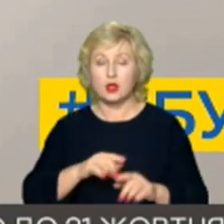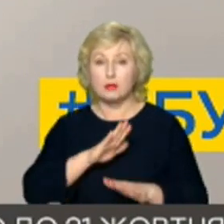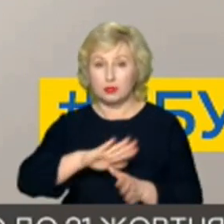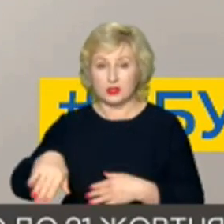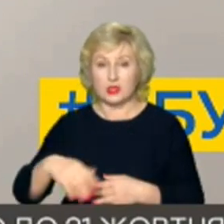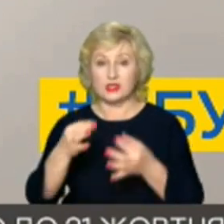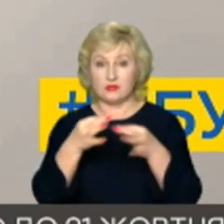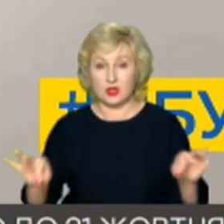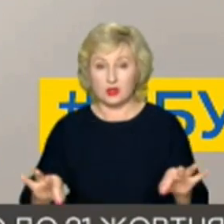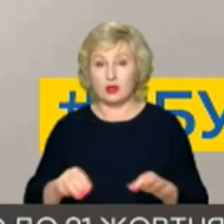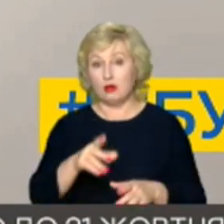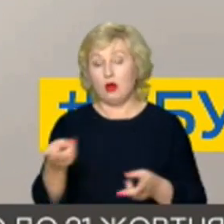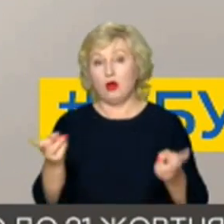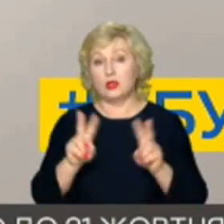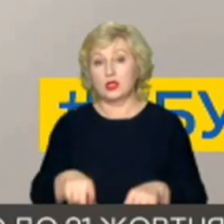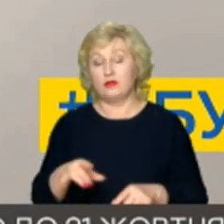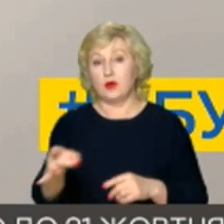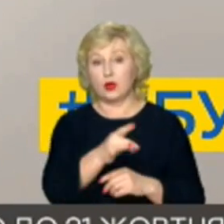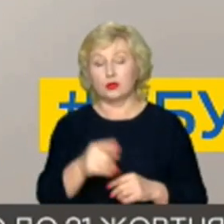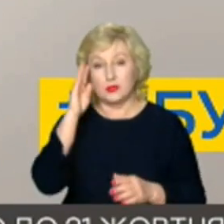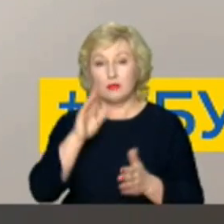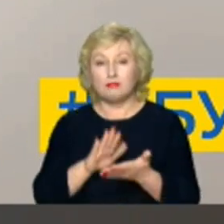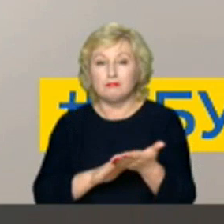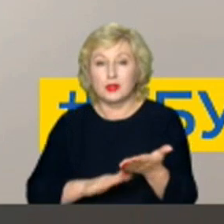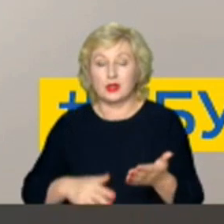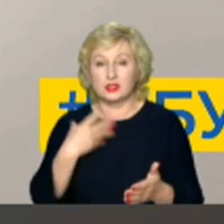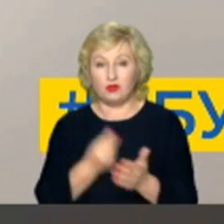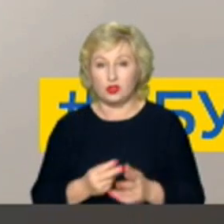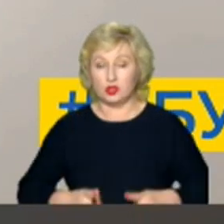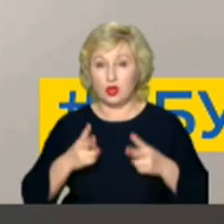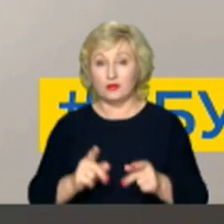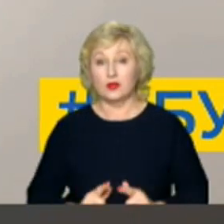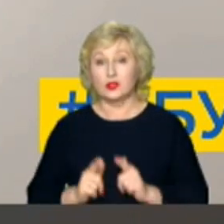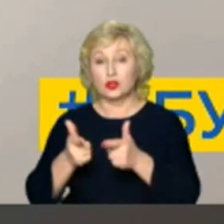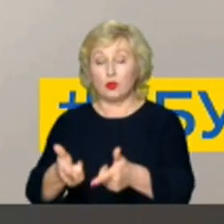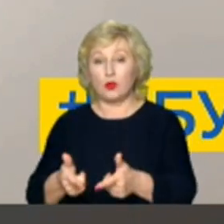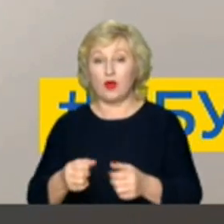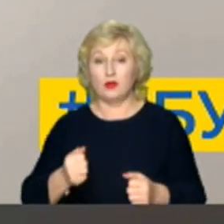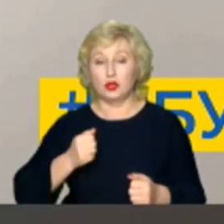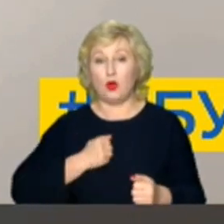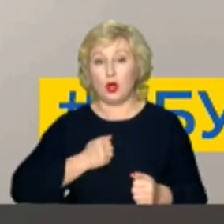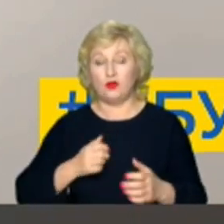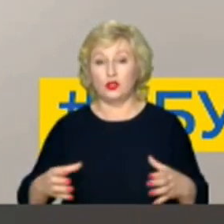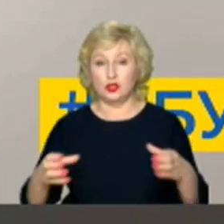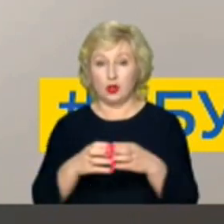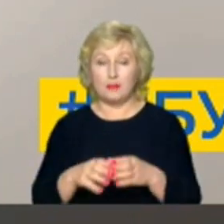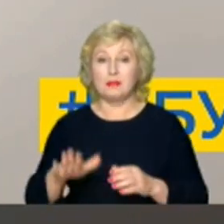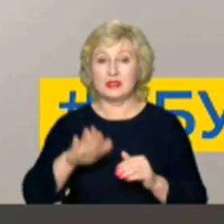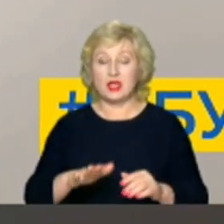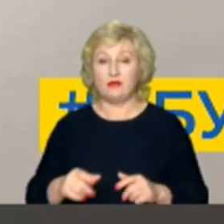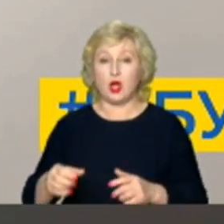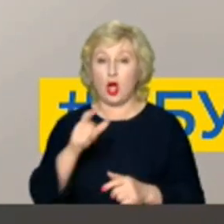в регіоні і намагався приховати свої злочини. Тому зрадник вступив до лав добровольчого формування місцевої територіальної